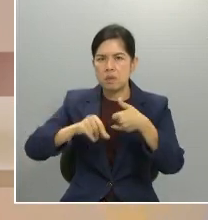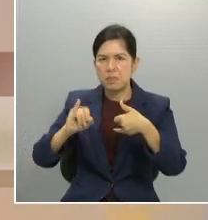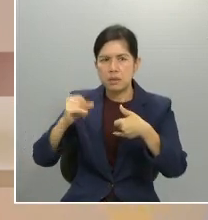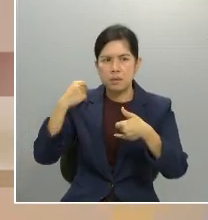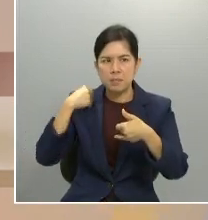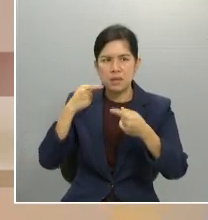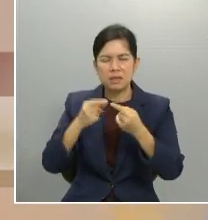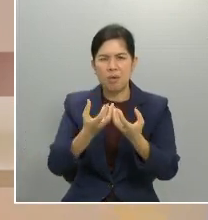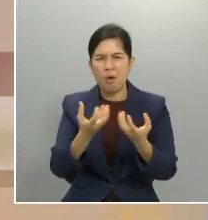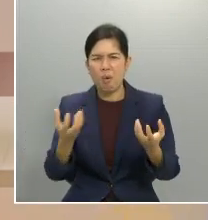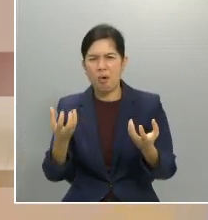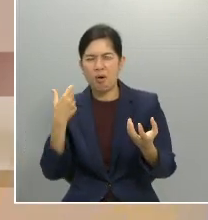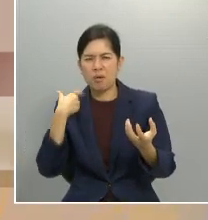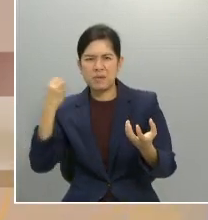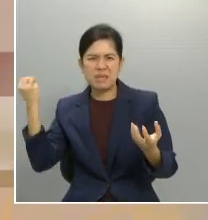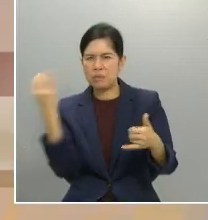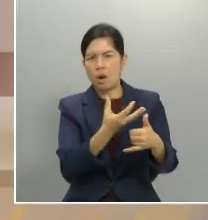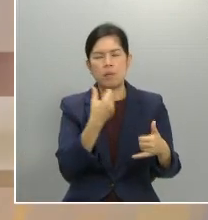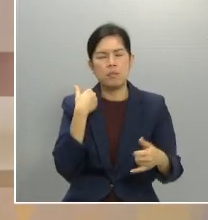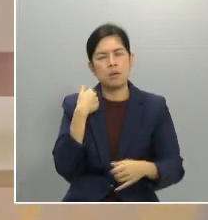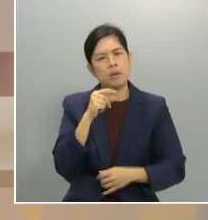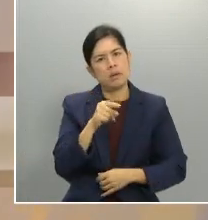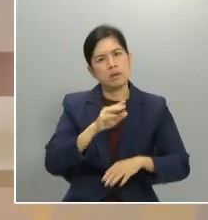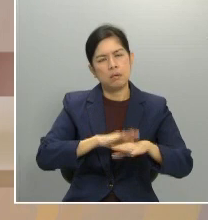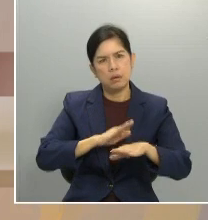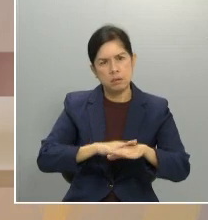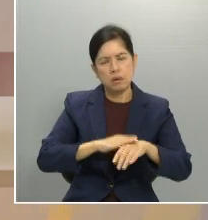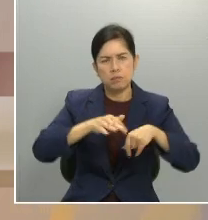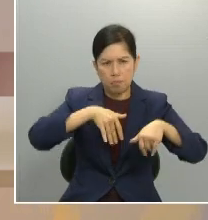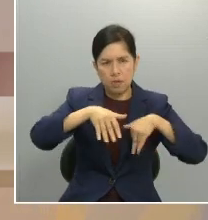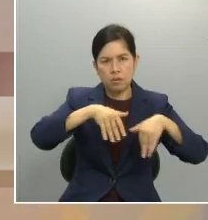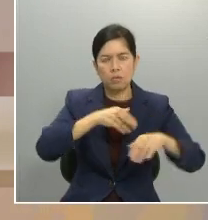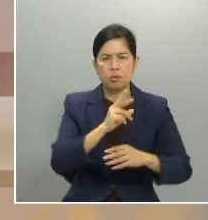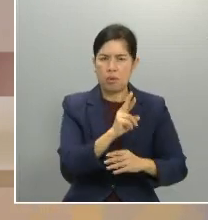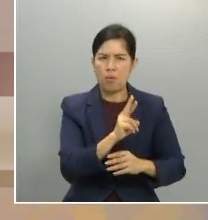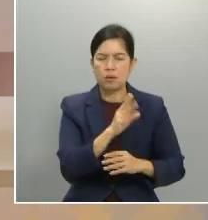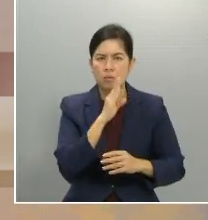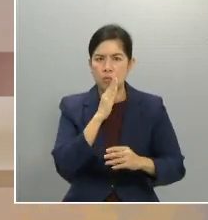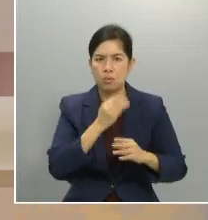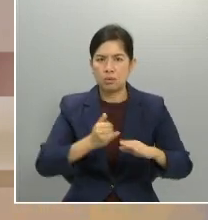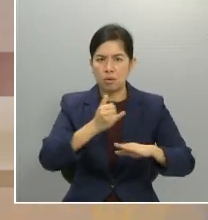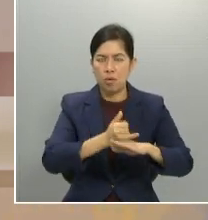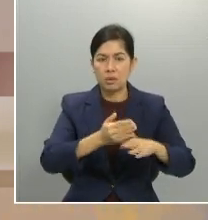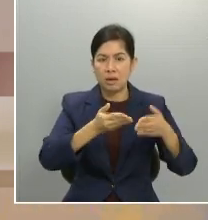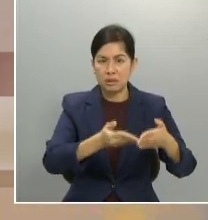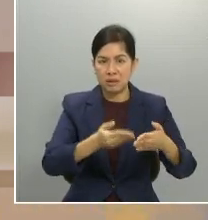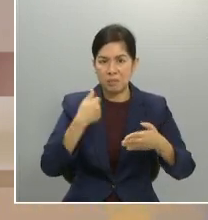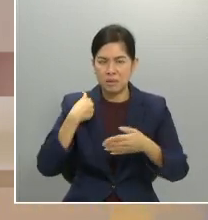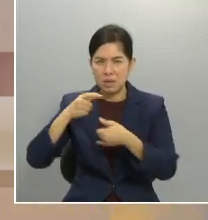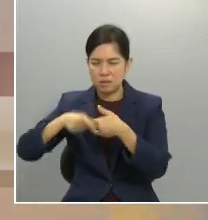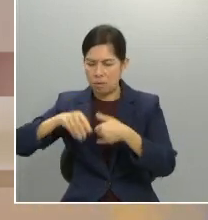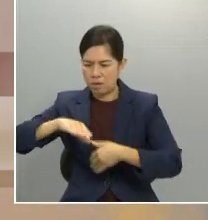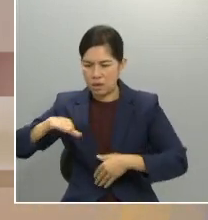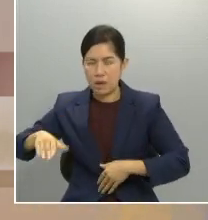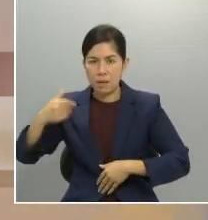พทิชชู่เปื้อนเลือดเตือนคนที่โดยสารเรือเลยท่าเรือแอร์พอร์ตลิงก์มานิดนึงโดนเด็กเขี้ยงก้อนหินใส่หัวระ